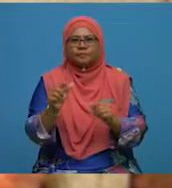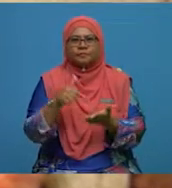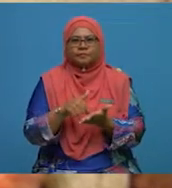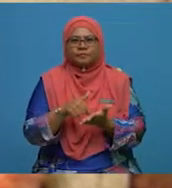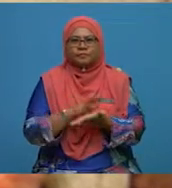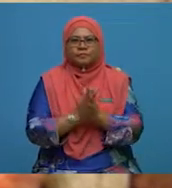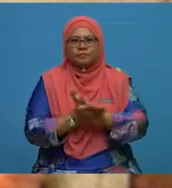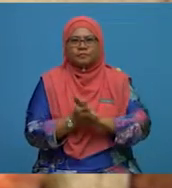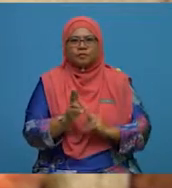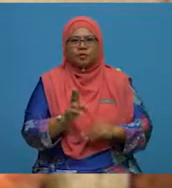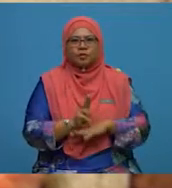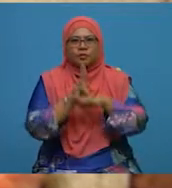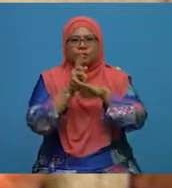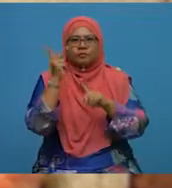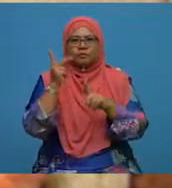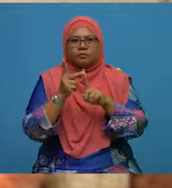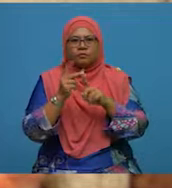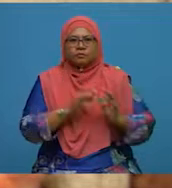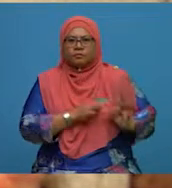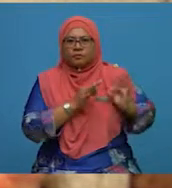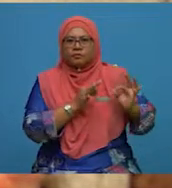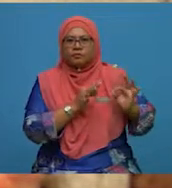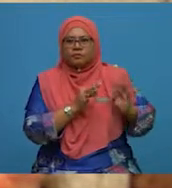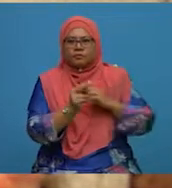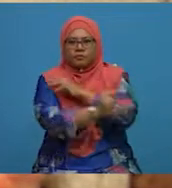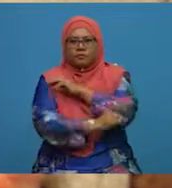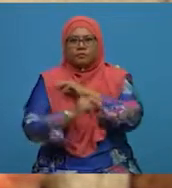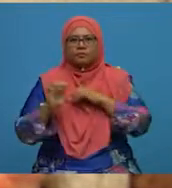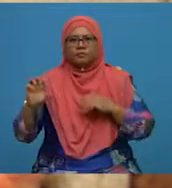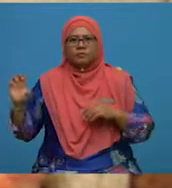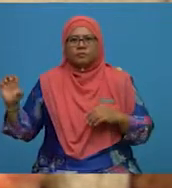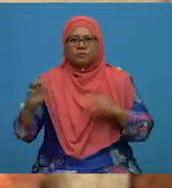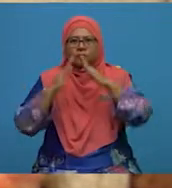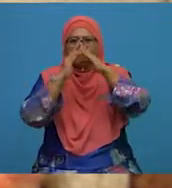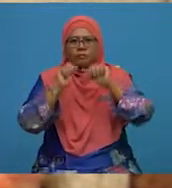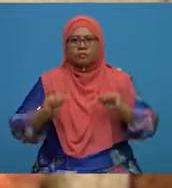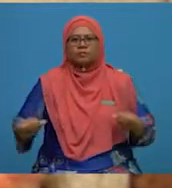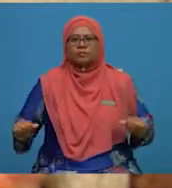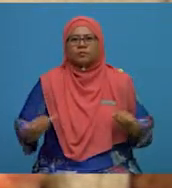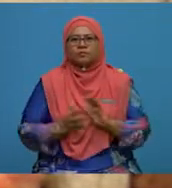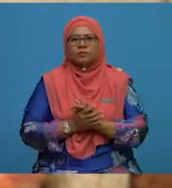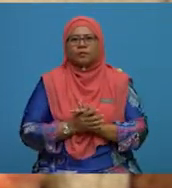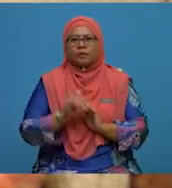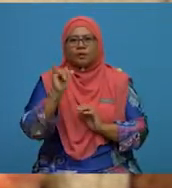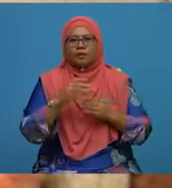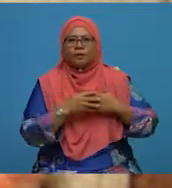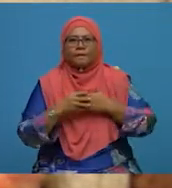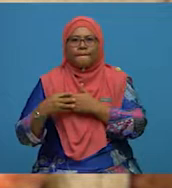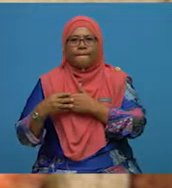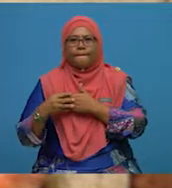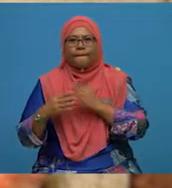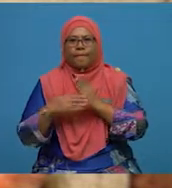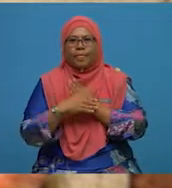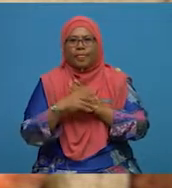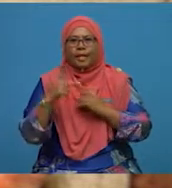Gerakan ini menjadi tonggak kepada semangat nasionalisme Mesir yang dipimpin